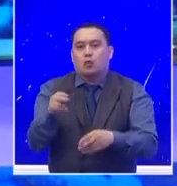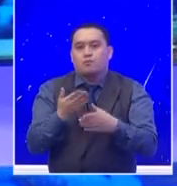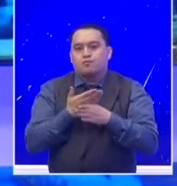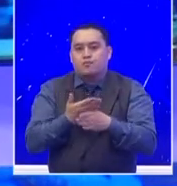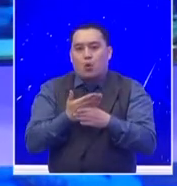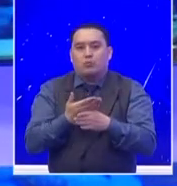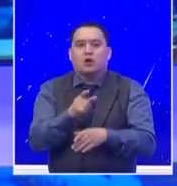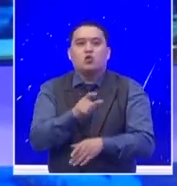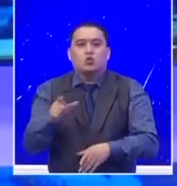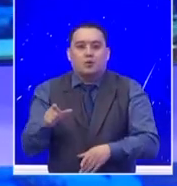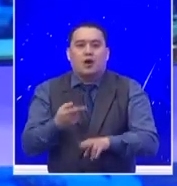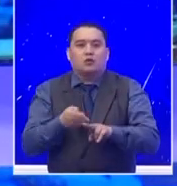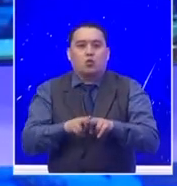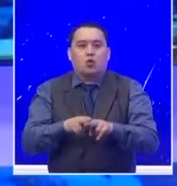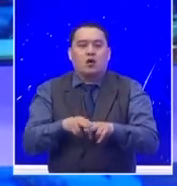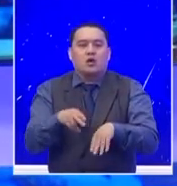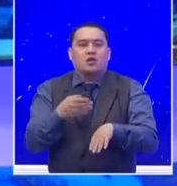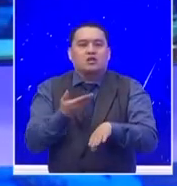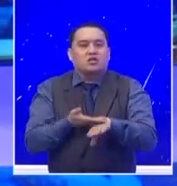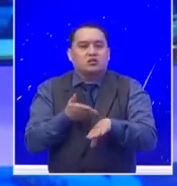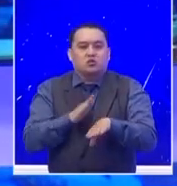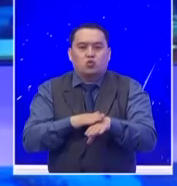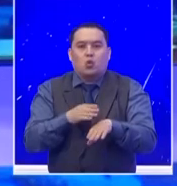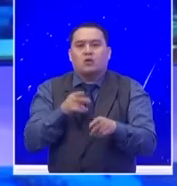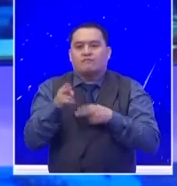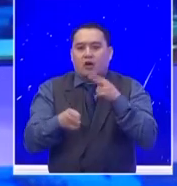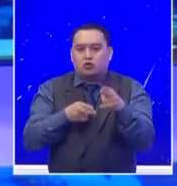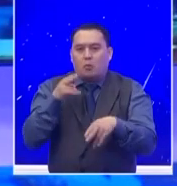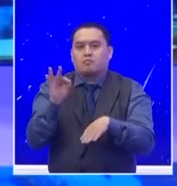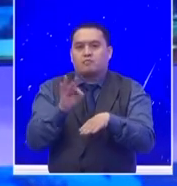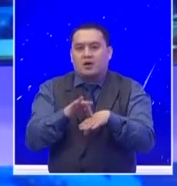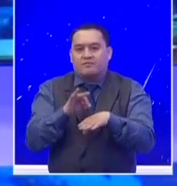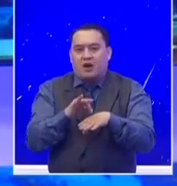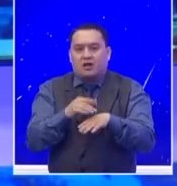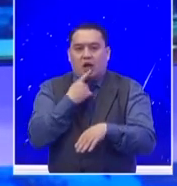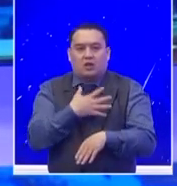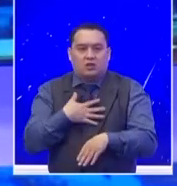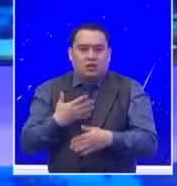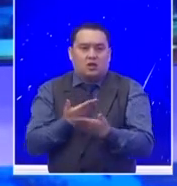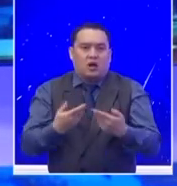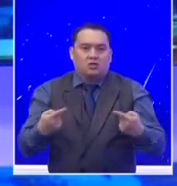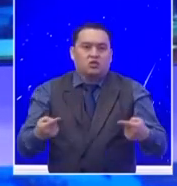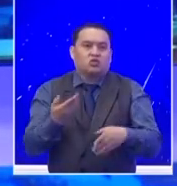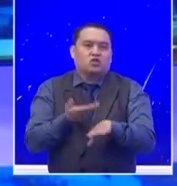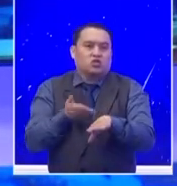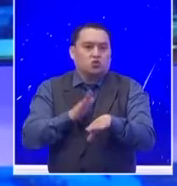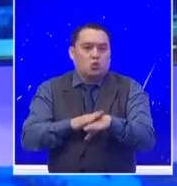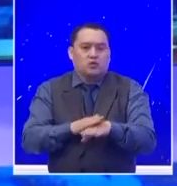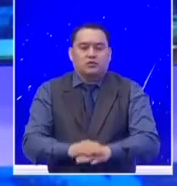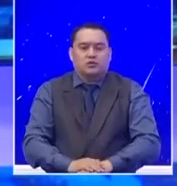оказывать помощь пациентам, перенесшим нейрохирургические вмешательства и получившим травмы различной степени